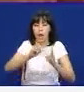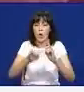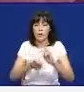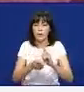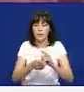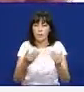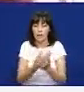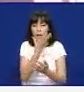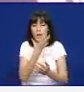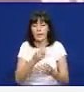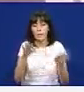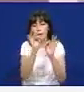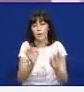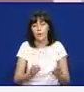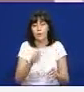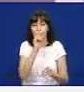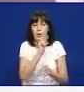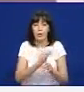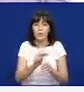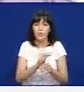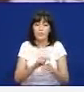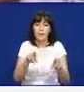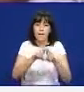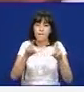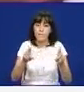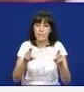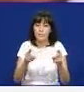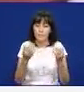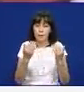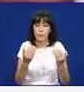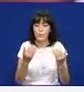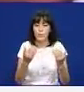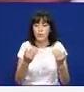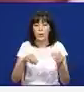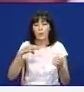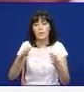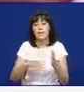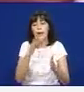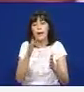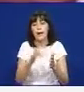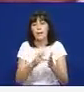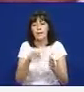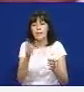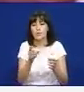болатын. Күрделі жөндеу жұмыстарын қазір дұрысталып қалды мектебіміз. Жұмысшылар осы неден Түркістан қаласынан тартылып